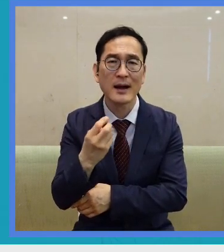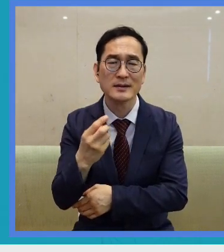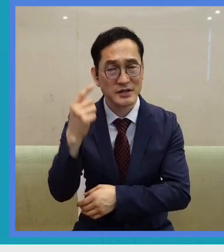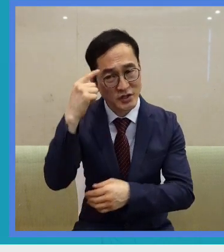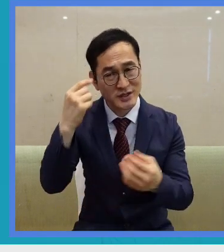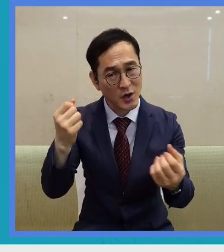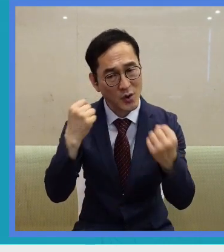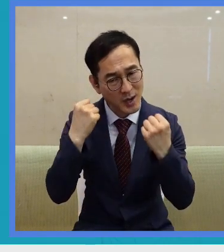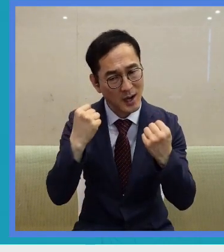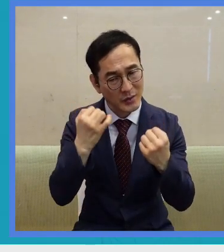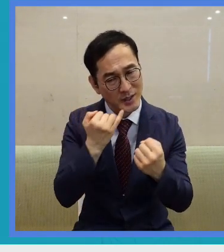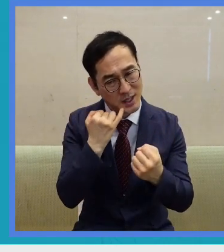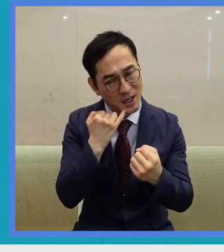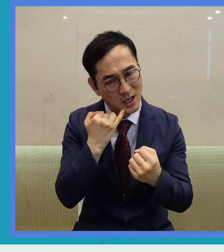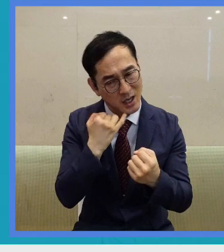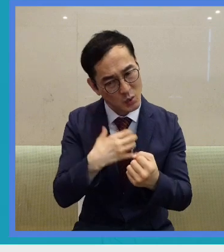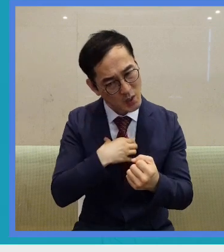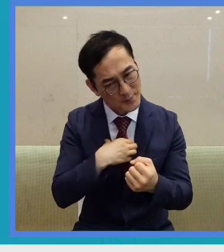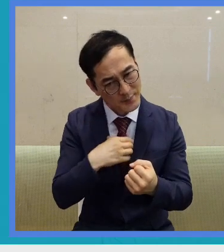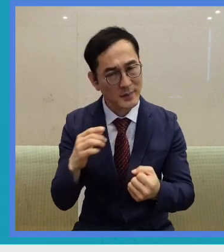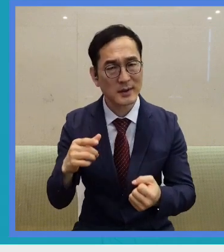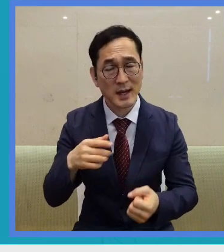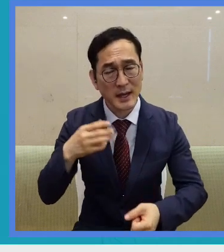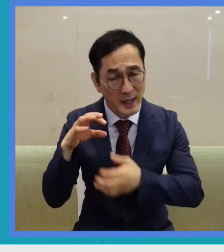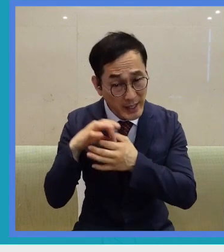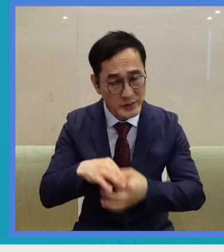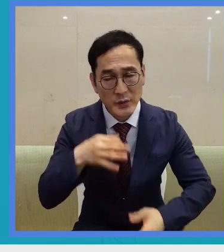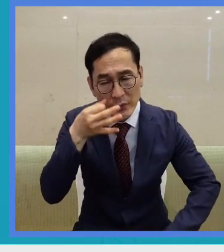정신건강에서는 필요하다라고 말씀드리고 싶습니다.